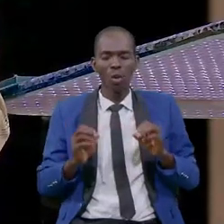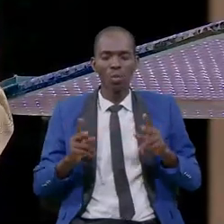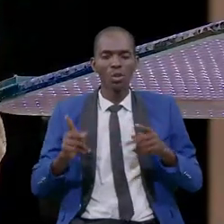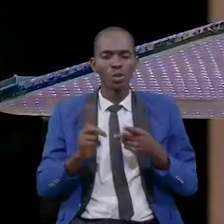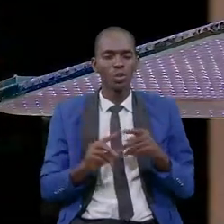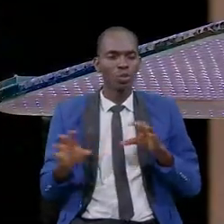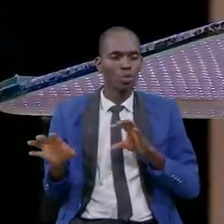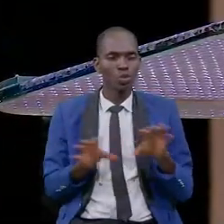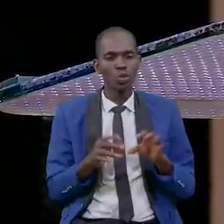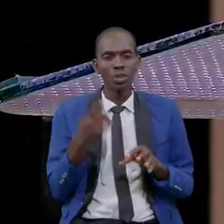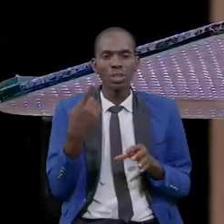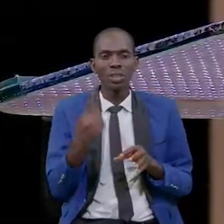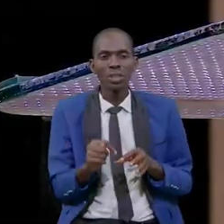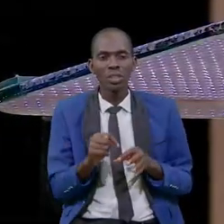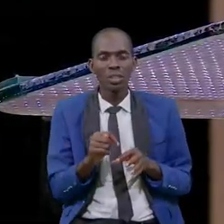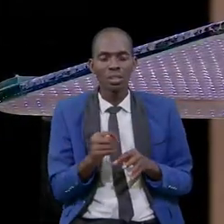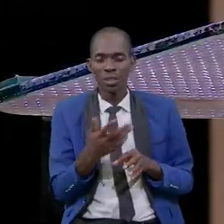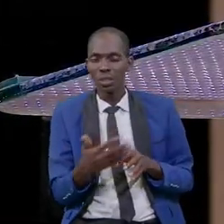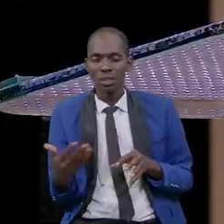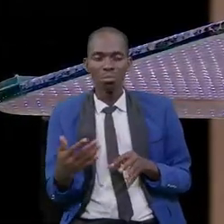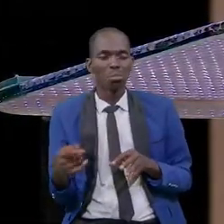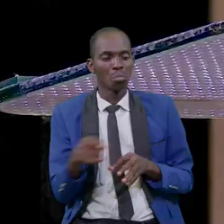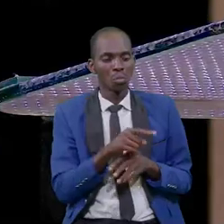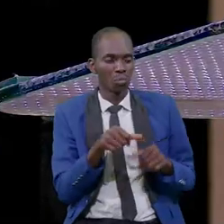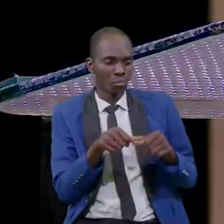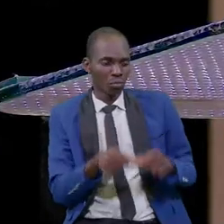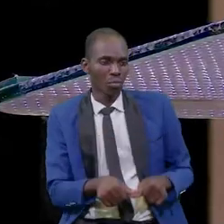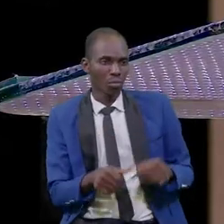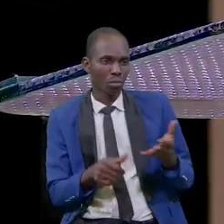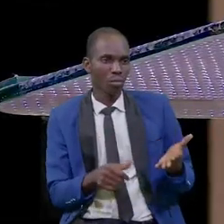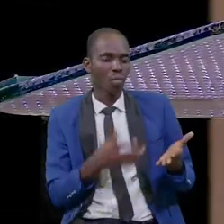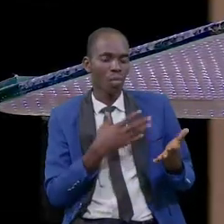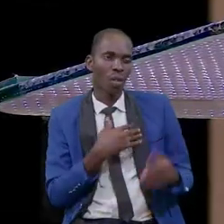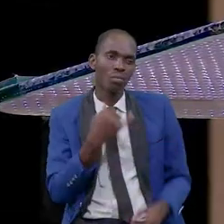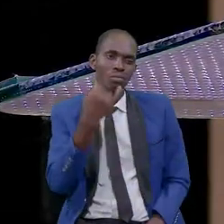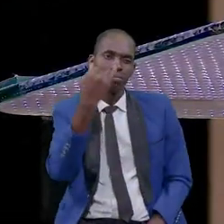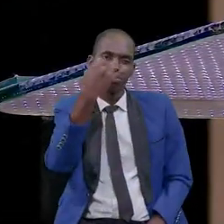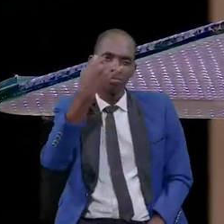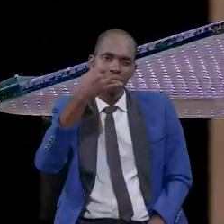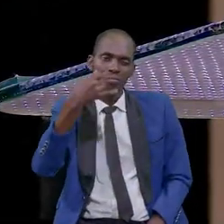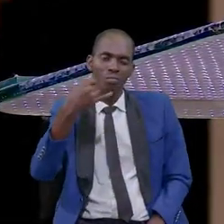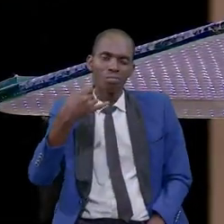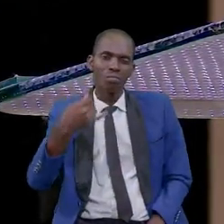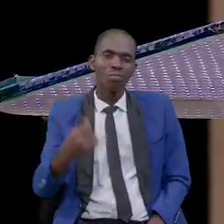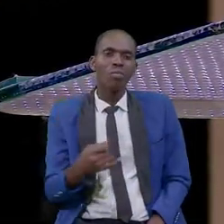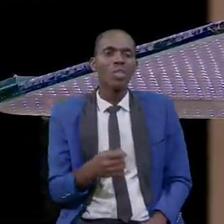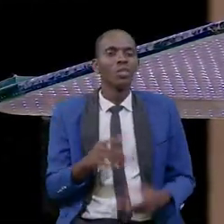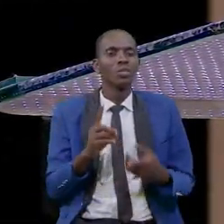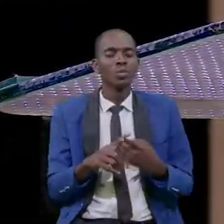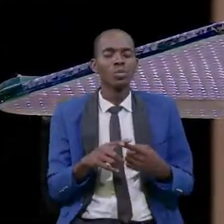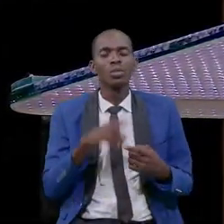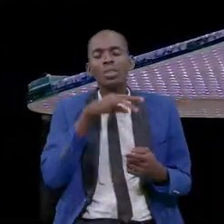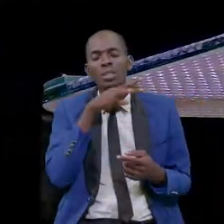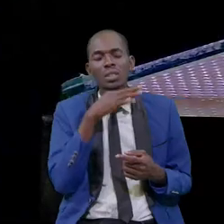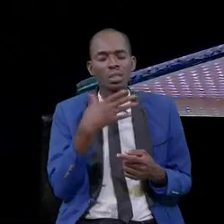ils n'ont pas la chance d'aller commettre l'iniquité dehors là-bas. Ils restent ici et adoptent des stratégies et ils s'attirent